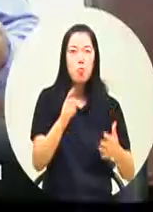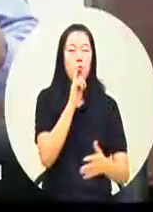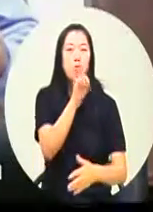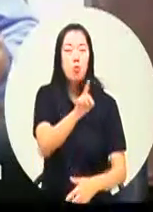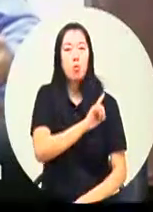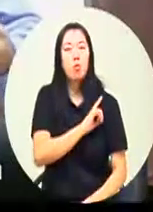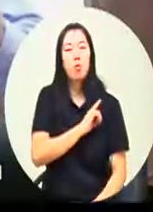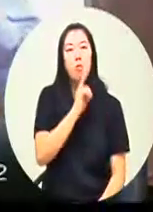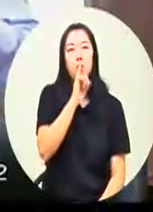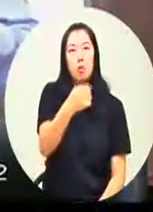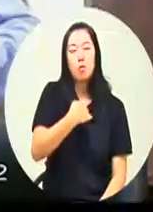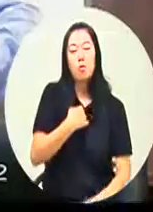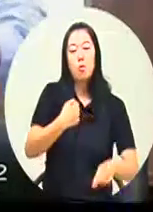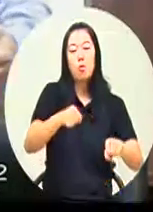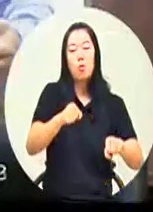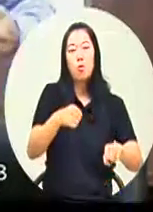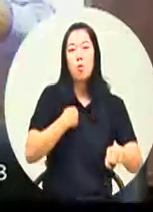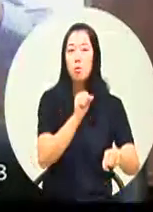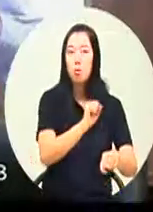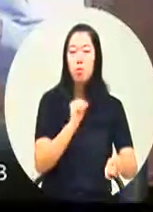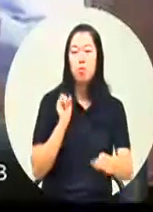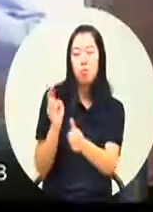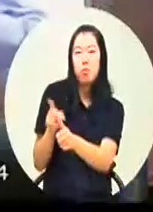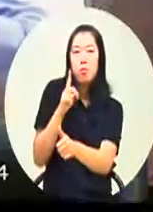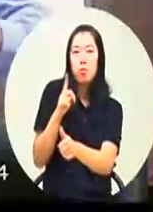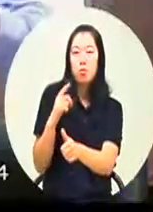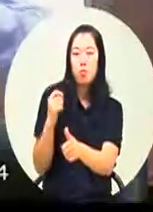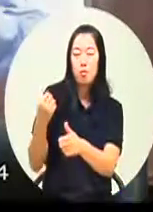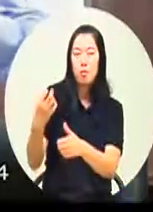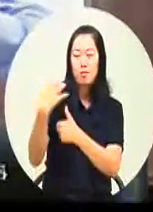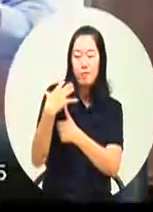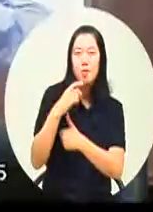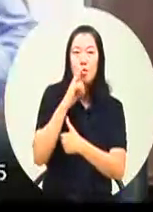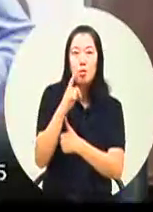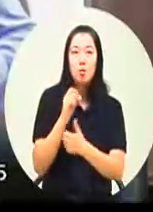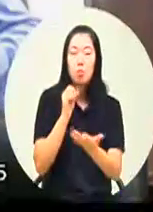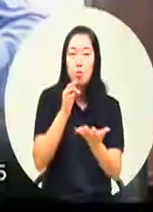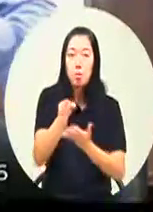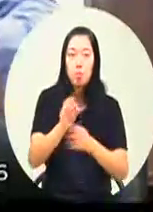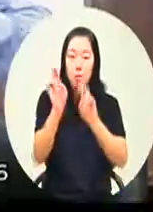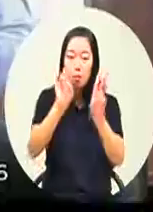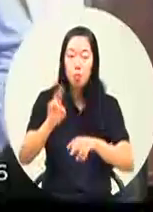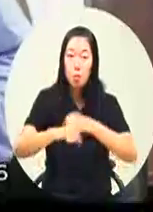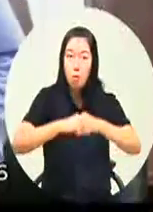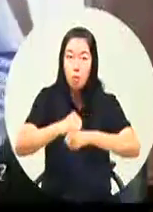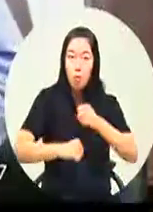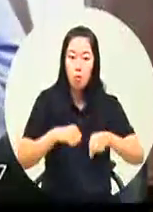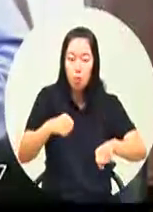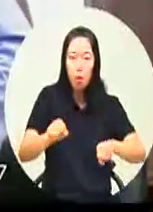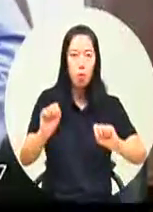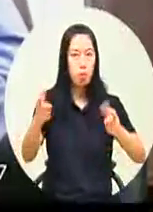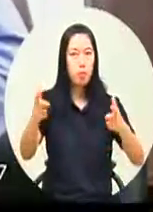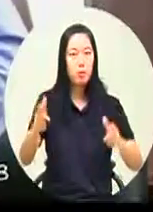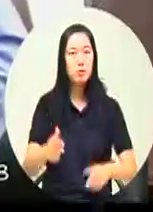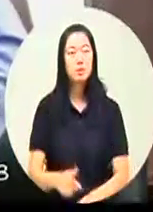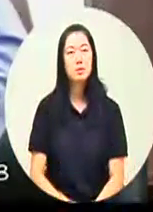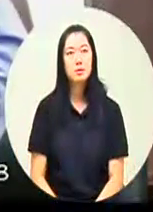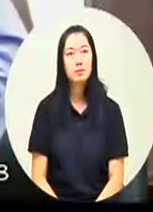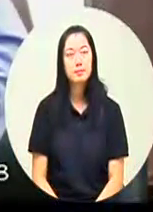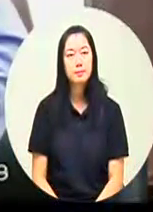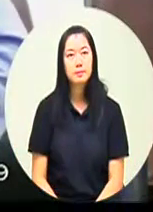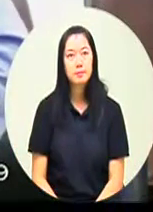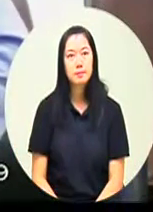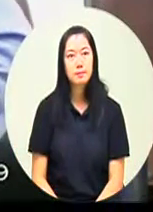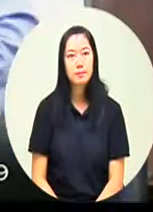要叫我我都要买车，你一定要叫我买电动机车，不是这个，不是要把规矩，不是为